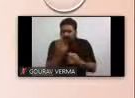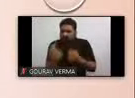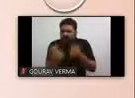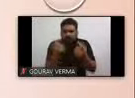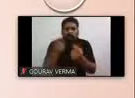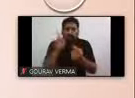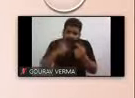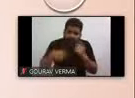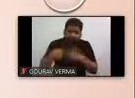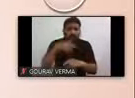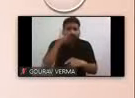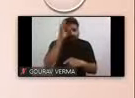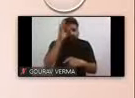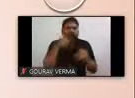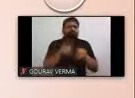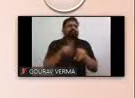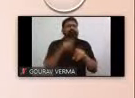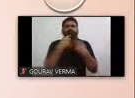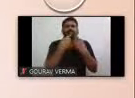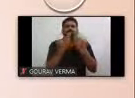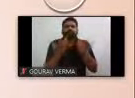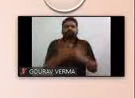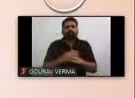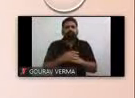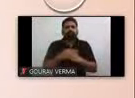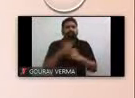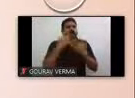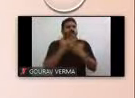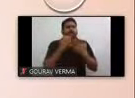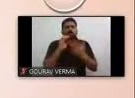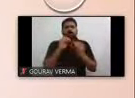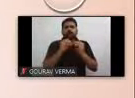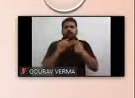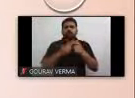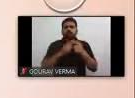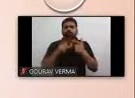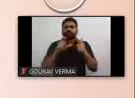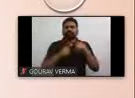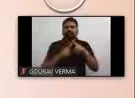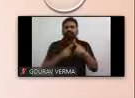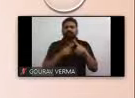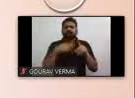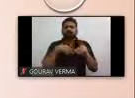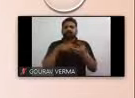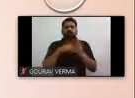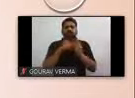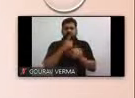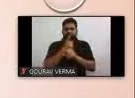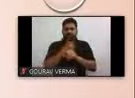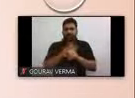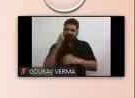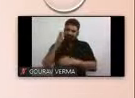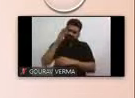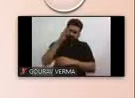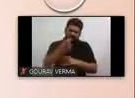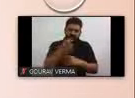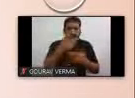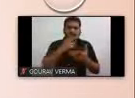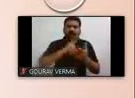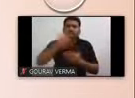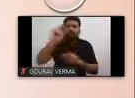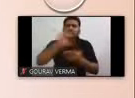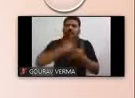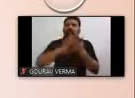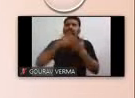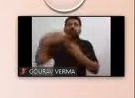उसको जैसे हम कहते हैं ऑब्जेक्ट परमानेंस, टीचर, एक टीचर गई है पर वो फिर आ जाएगी, ऐसा नहीं है